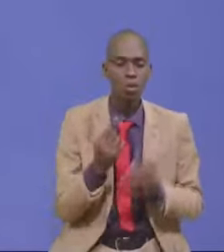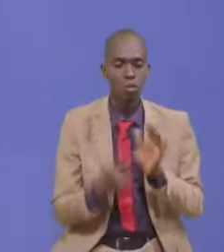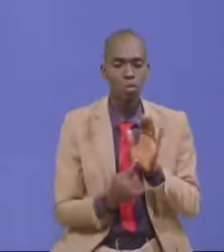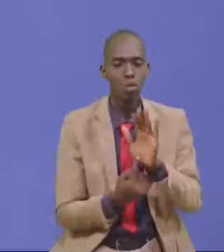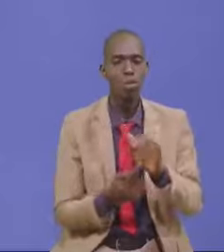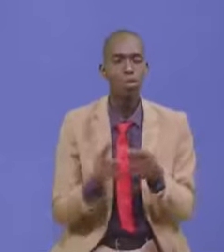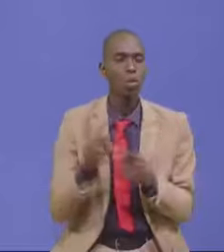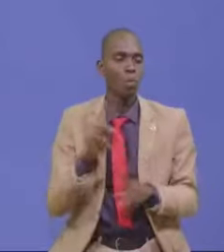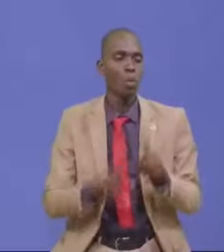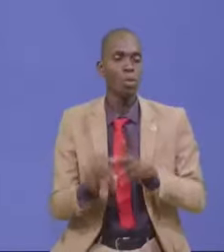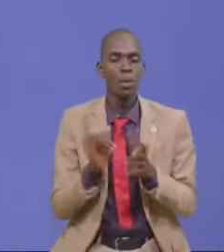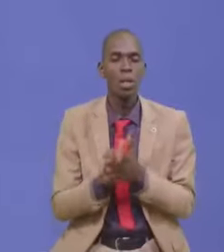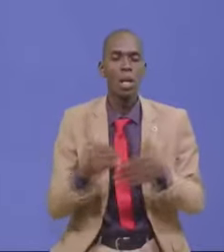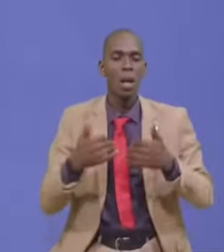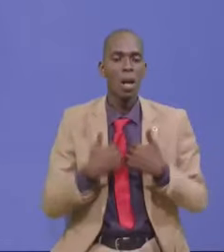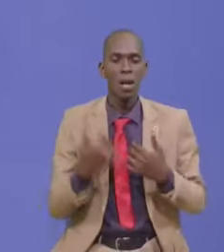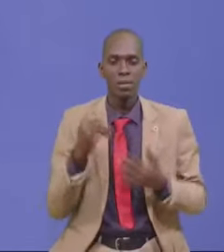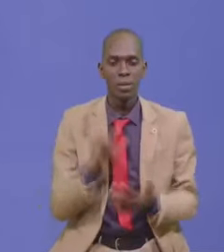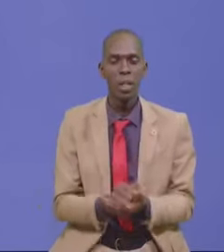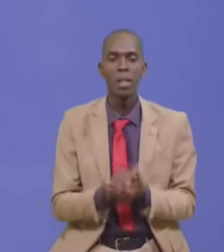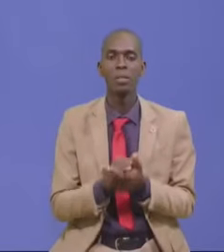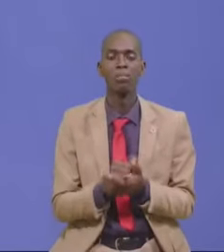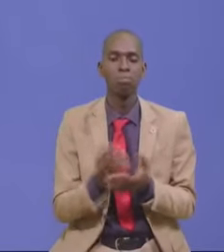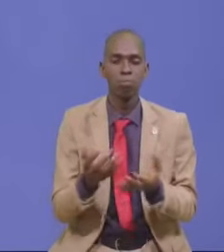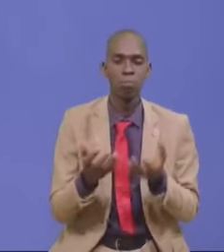Et cette vérité n'est révélée à ceux qui ont le désir.